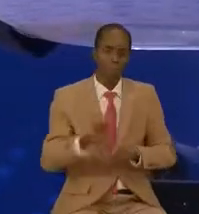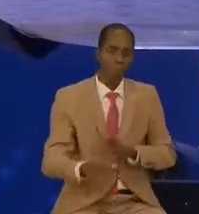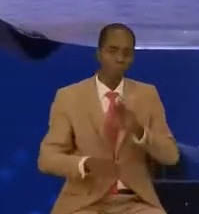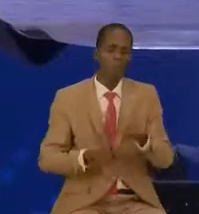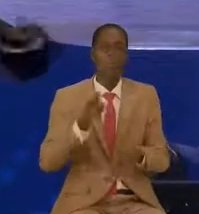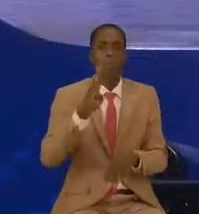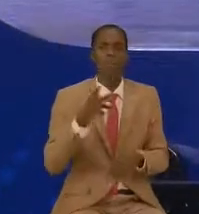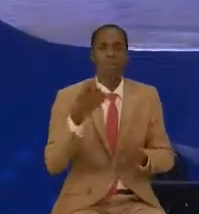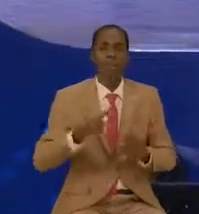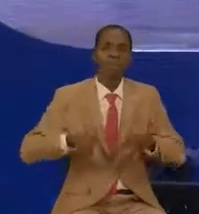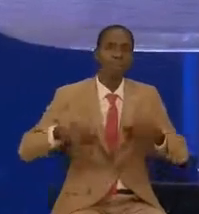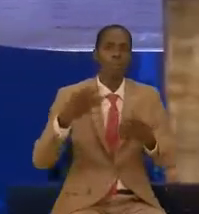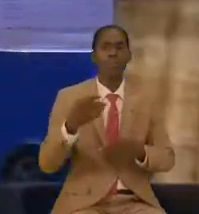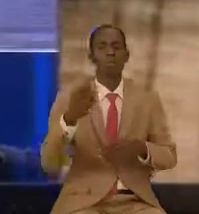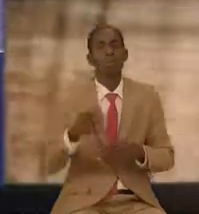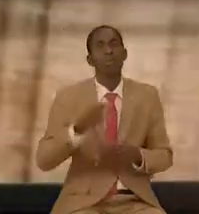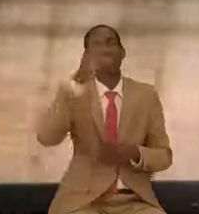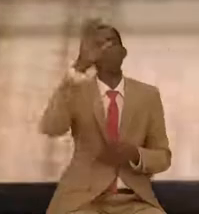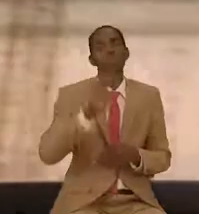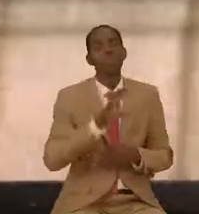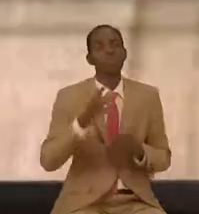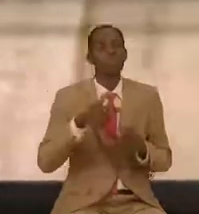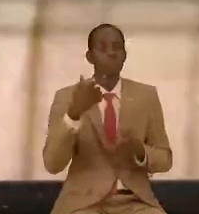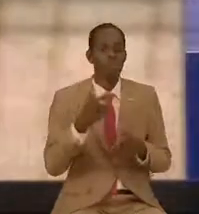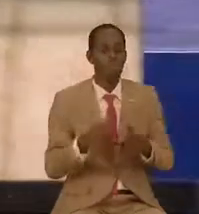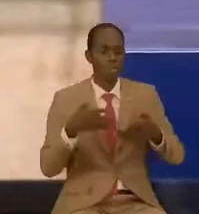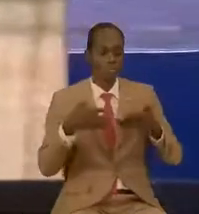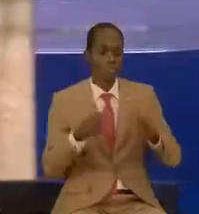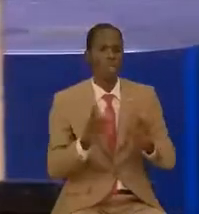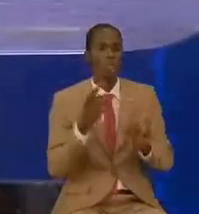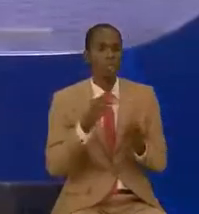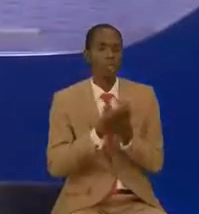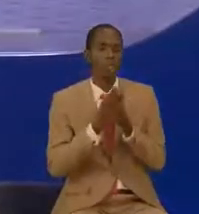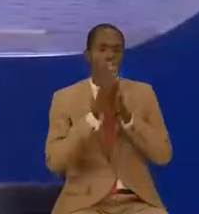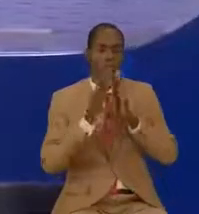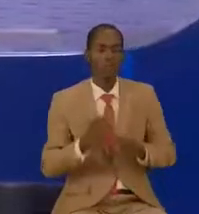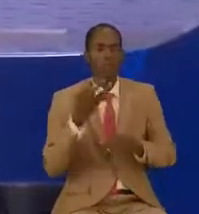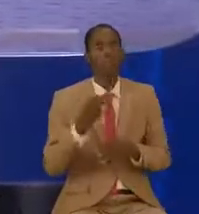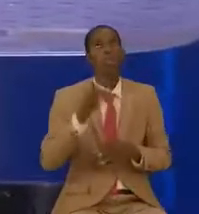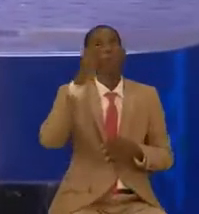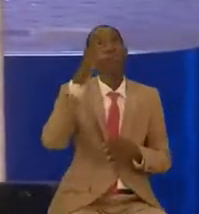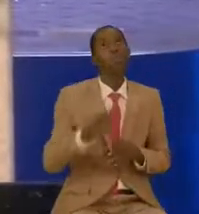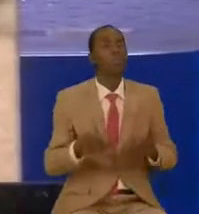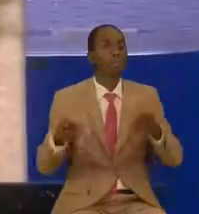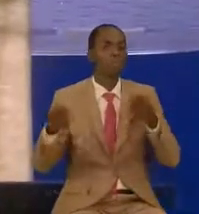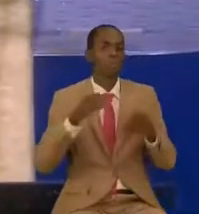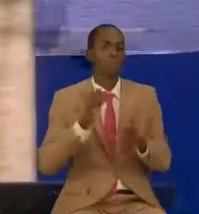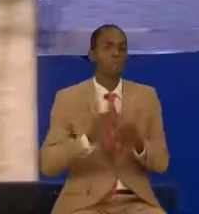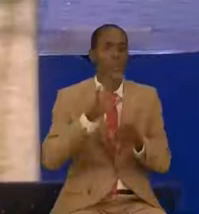la provision de la foi, de la croix, et que la paix de Dieu à